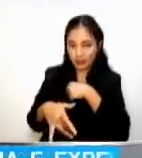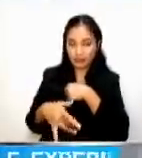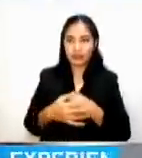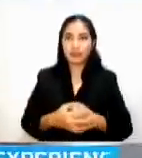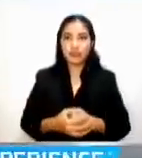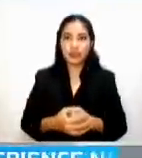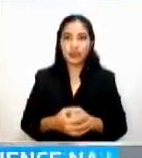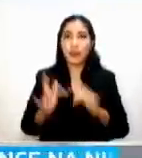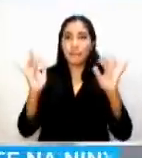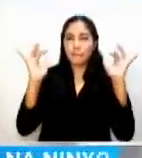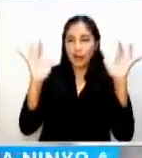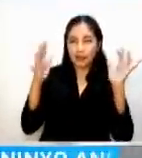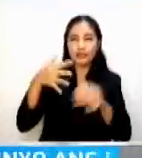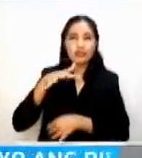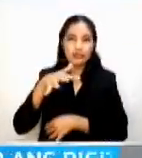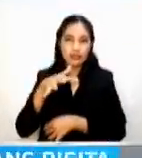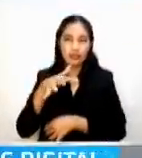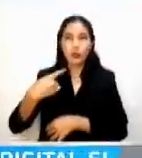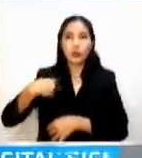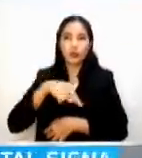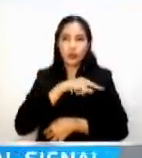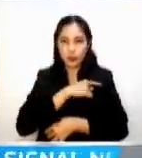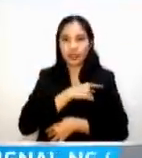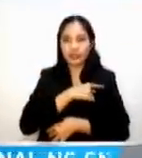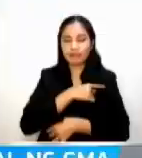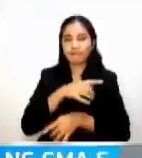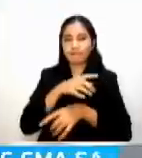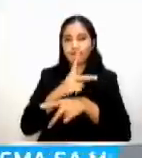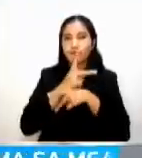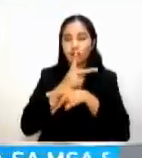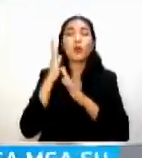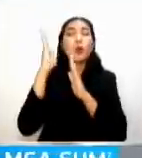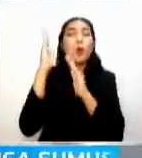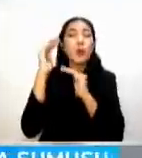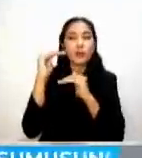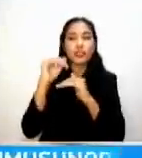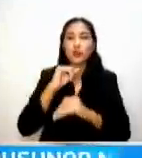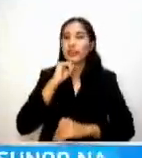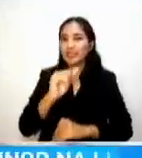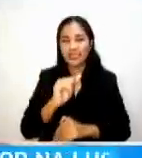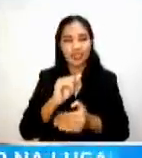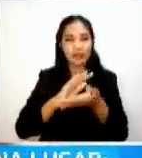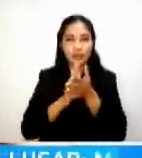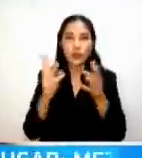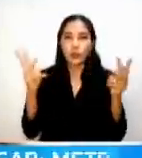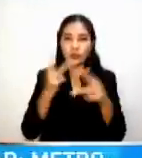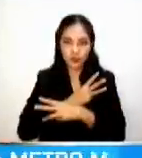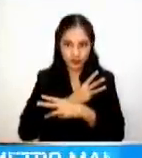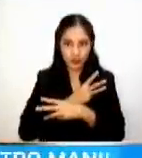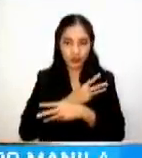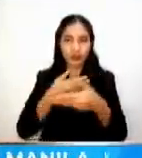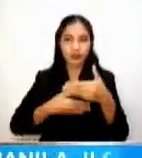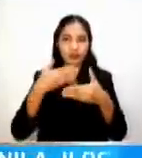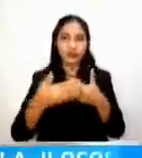moderate, mahuli na namin, maalagaan na namin, hopefully they will not progress to critical medical cases. Ang Ronin Emergency Medical